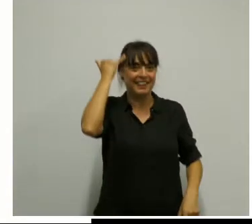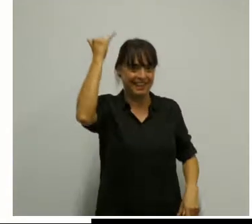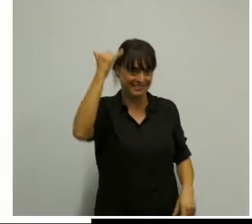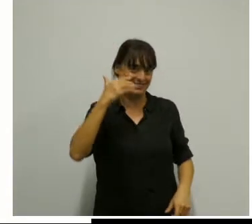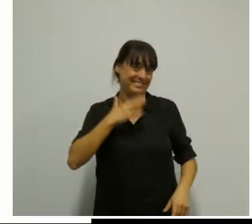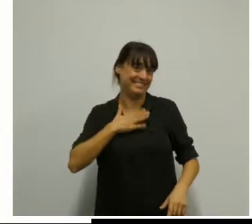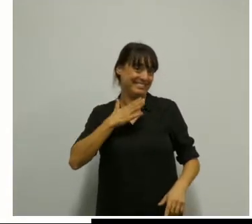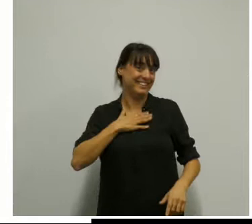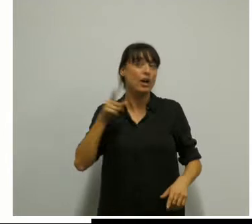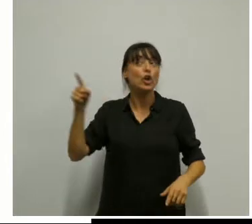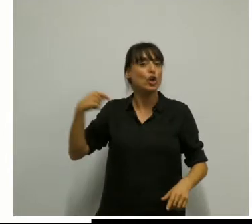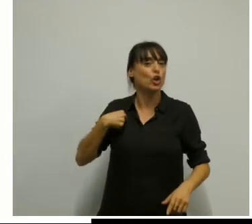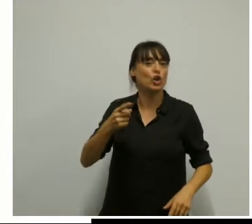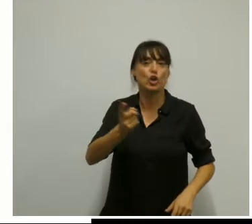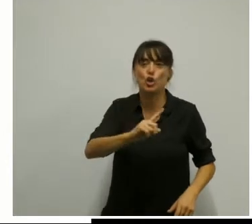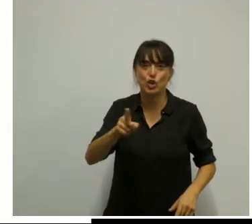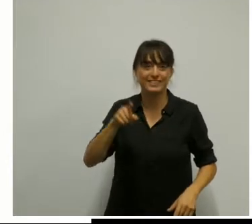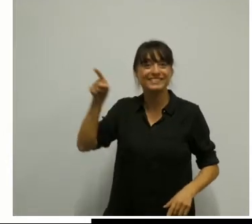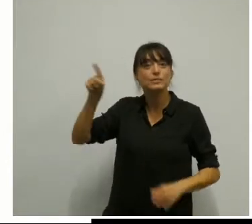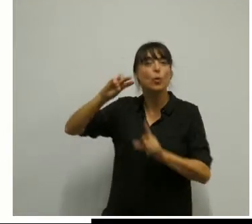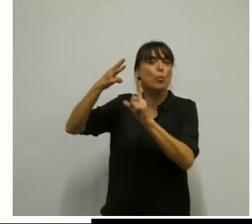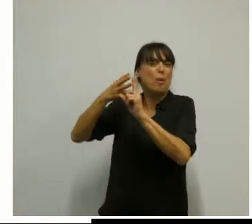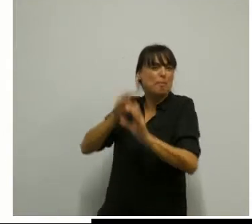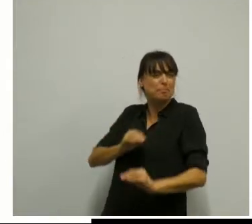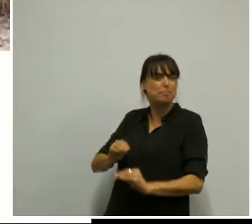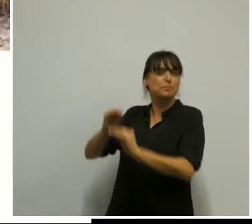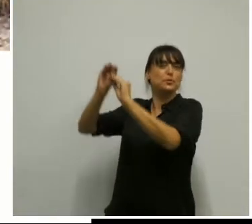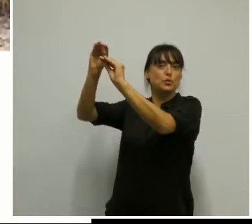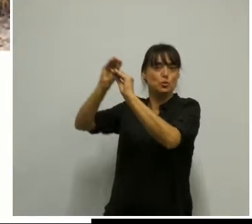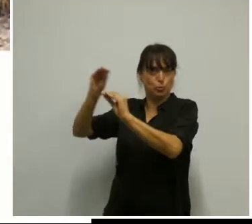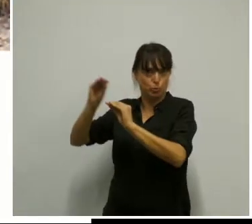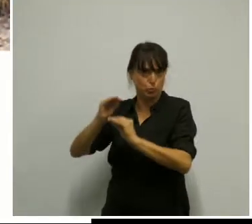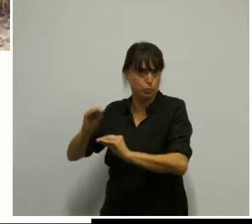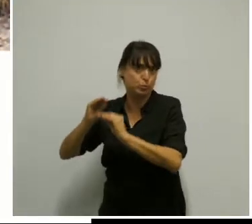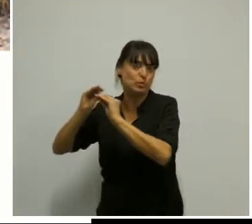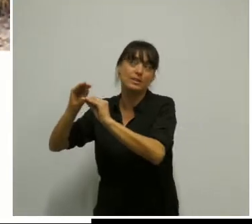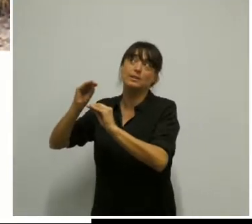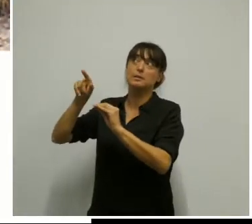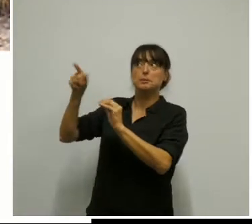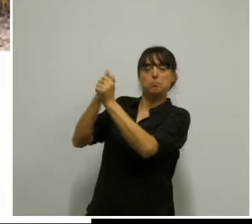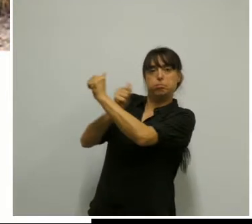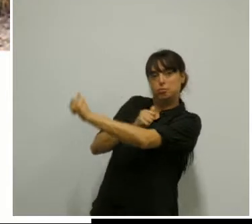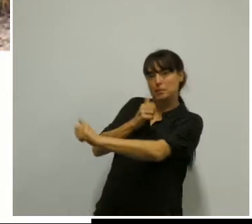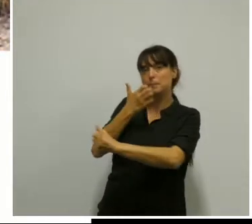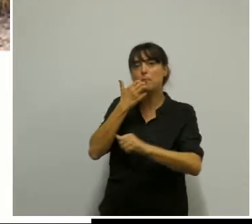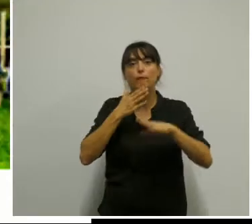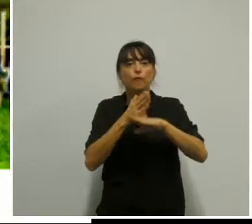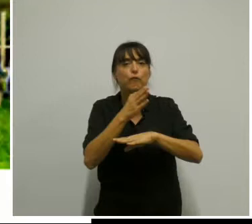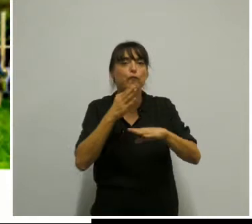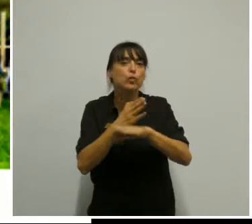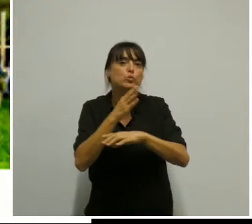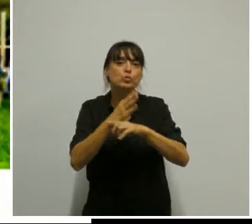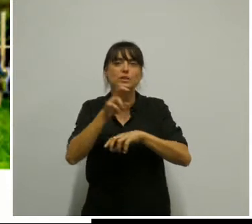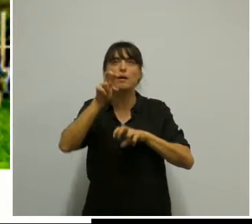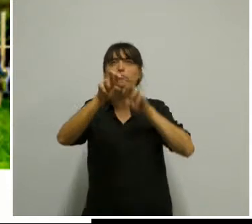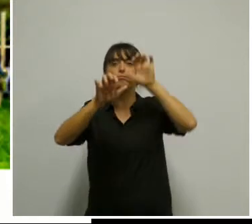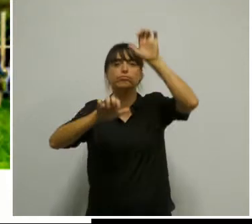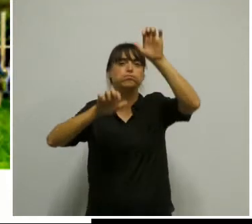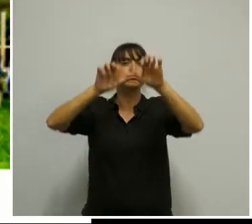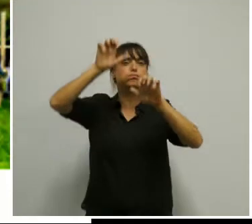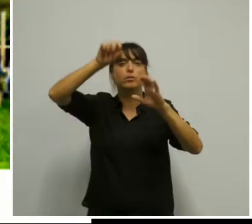eh? Això és d'arreu del món, que buscàvem coses basades en fusta, en vegetació, amb escales així per llegir,